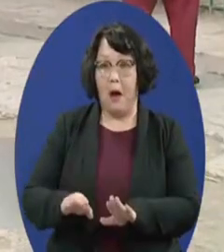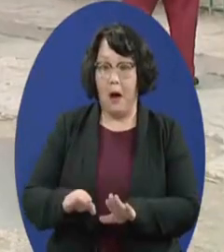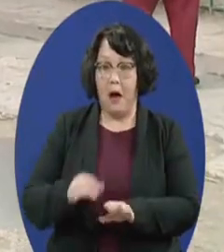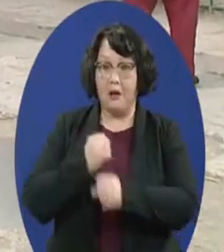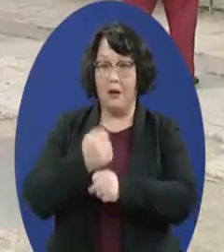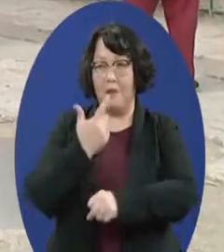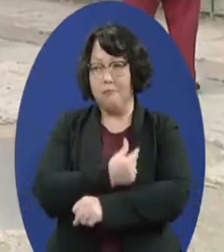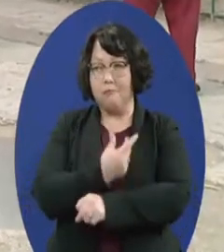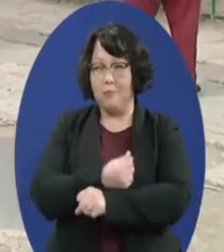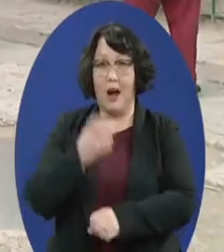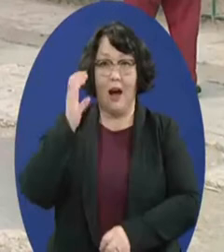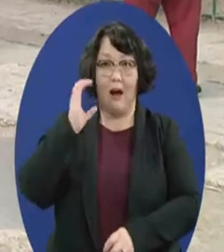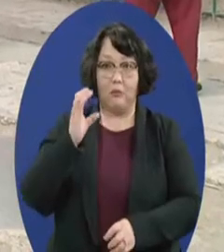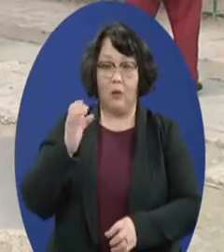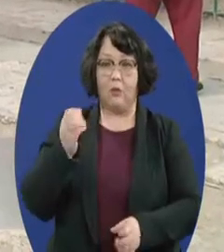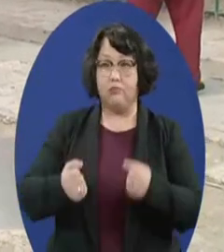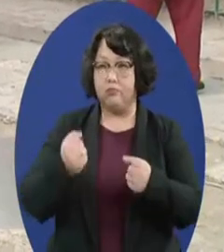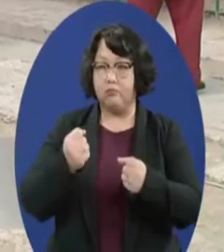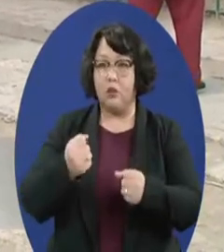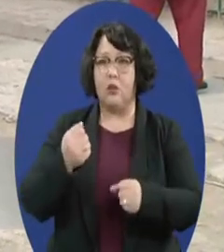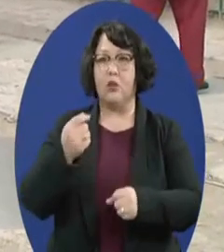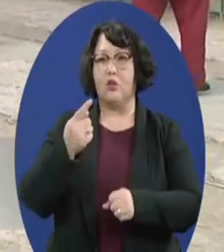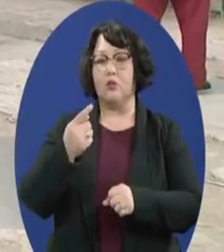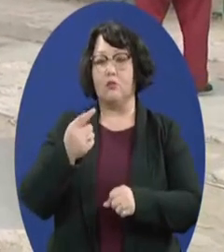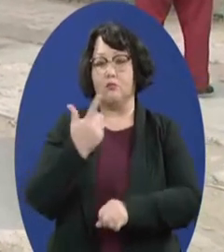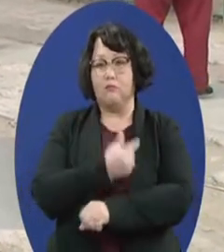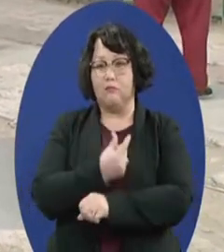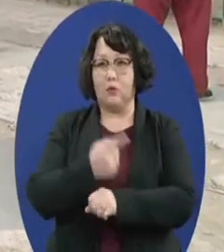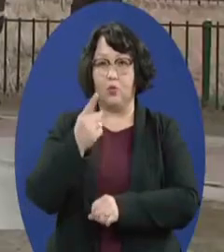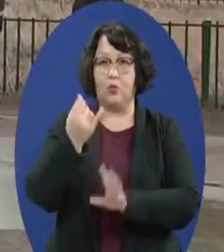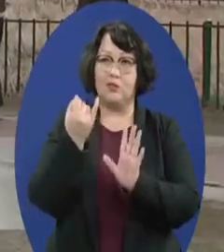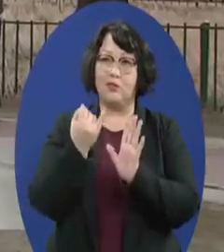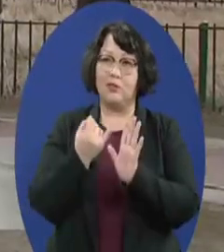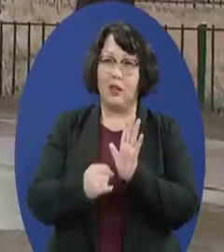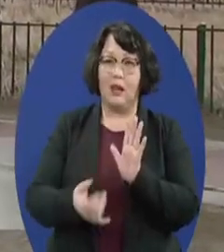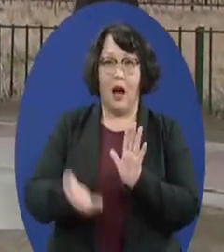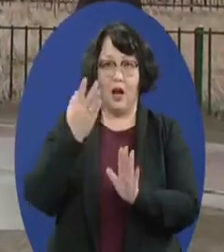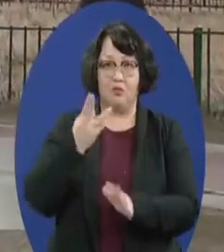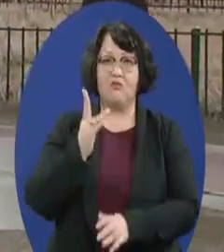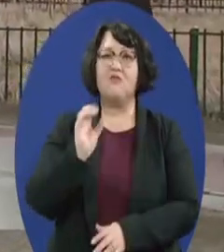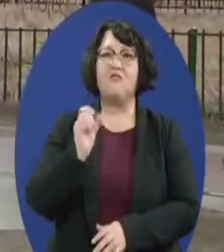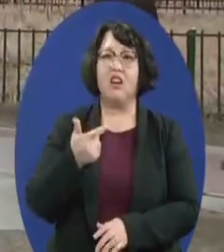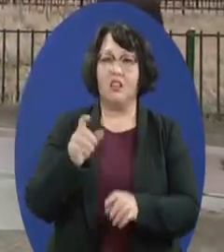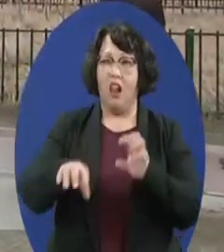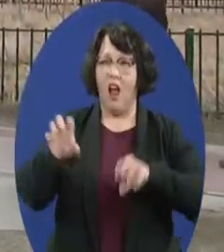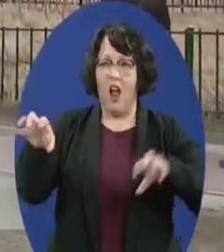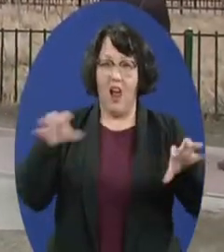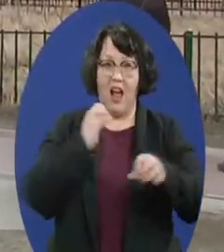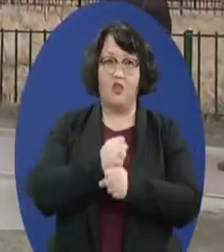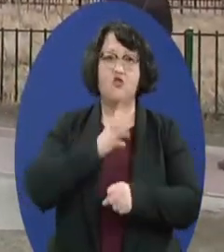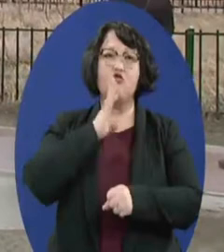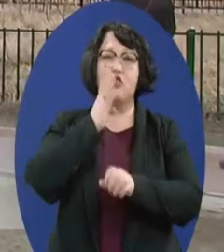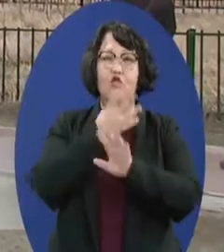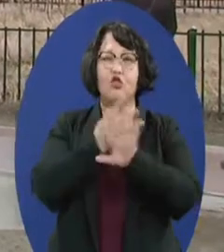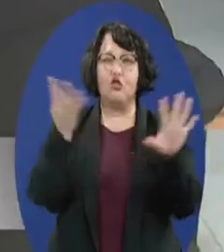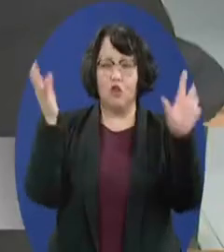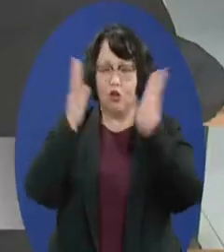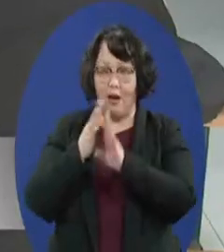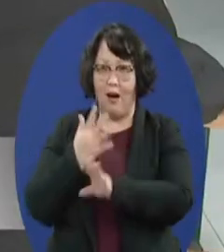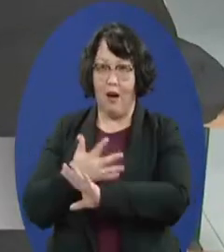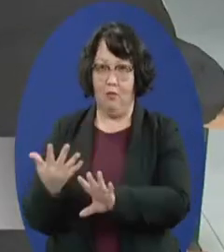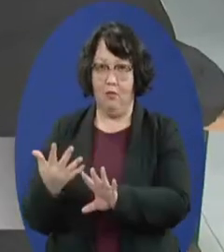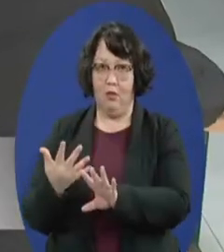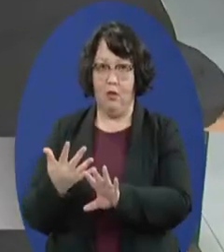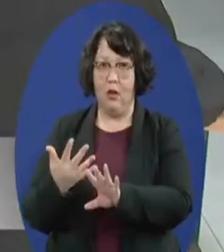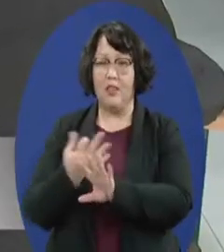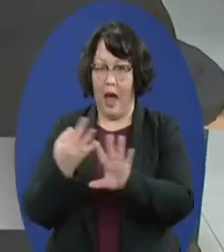явуулын 160 гаруй үеийг ажиллах юм. За одоогоор цэгүүд 9-оос 20 цагийн хооронд ажиллаж байна. За цаашид 22 цаг